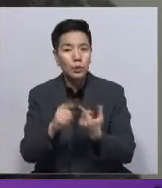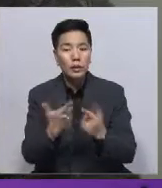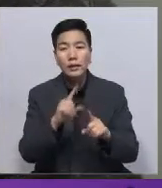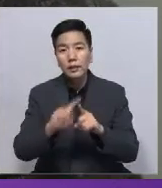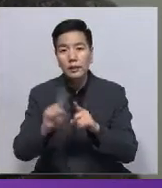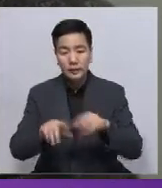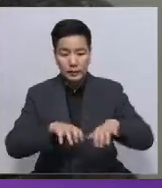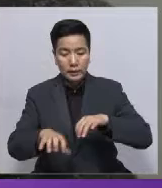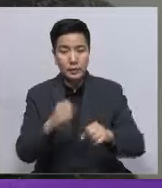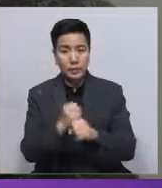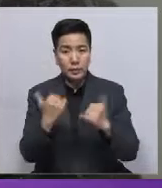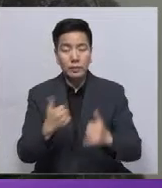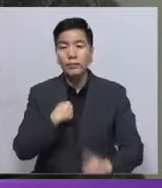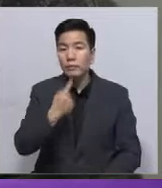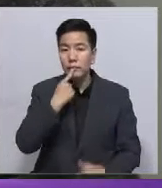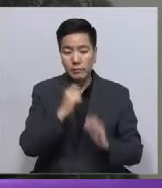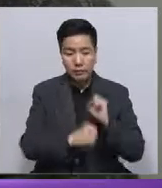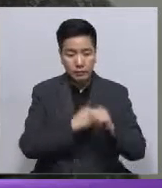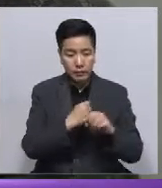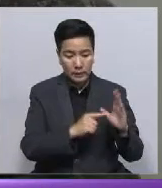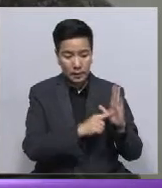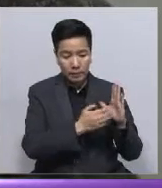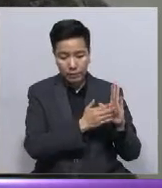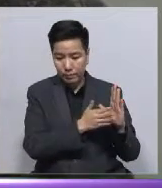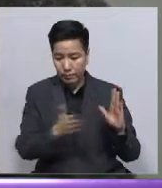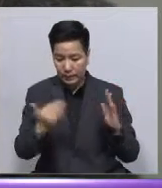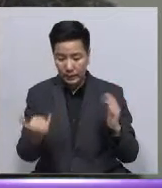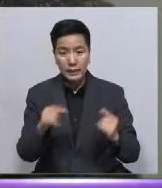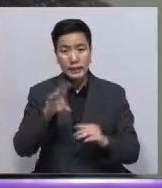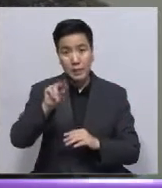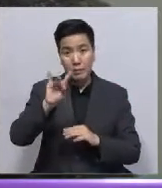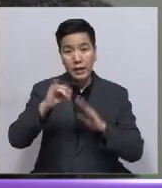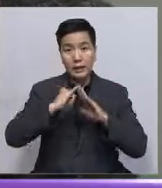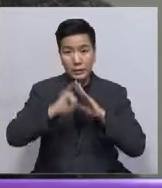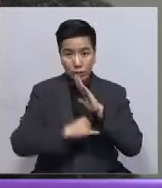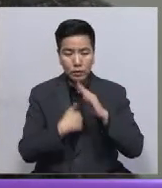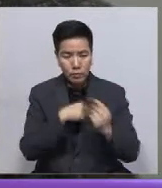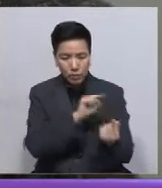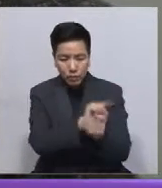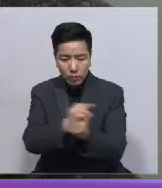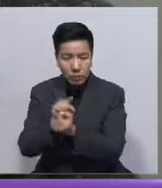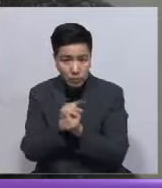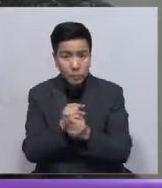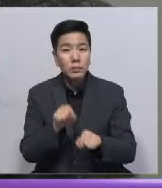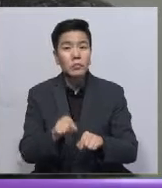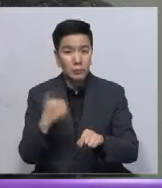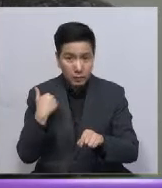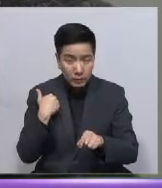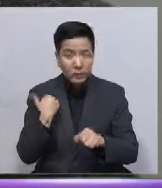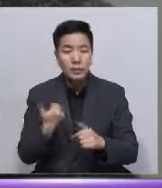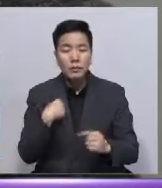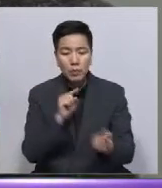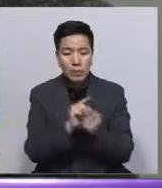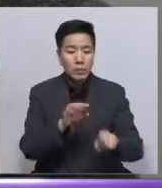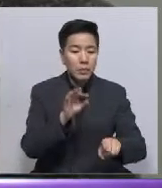การณ์หลังจากการดำเนินงานเนี่ยผมเรียนว่าตั้งแต่ต้นปีเนี่ยก็38จังหวัดนะครับที่เราพบสุ